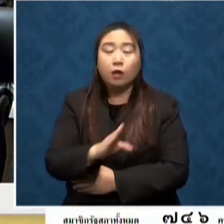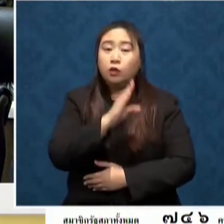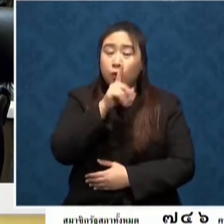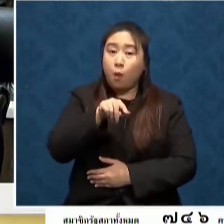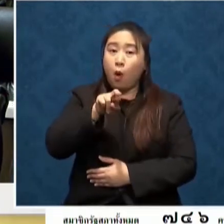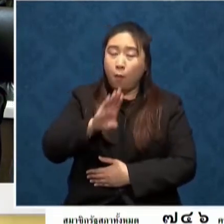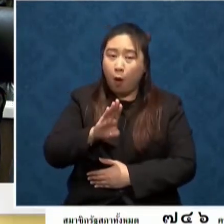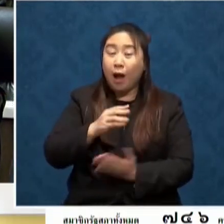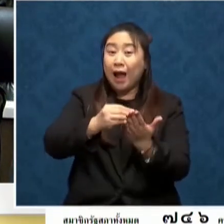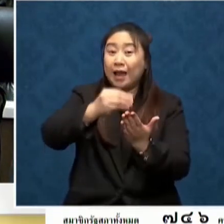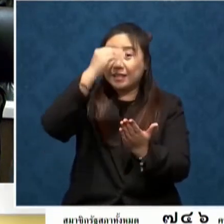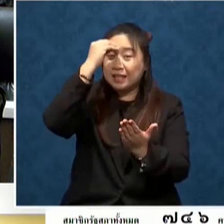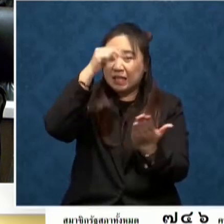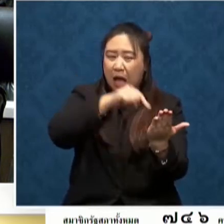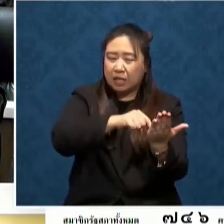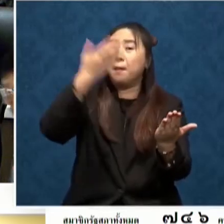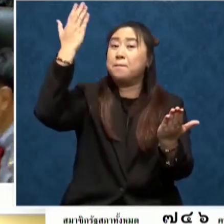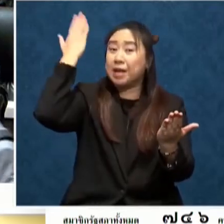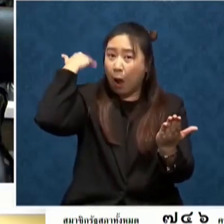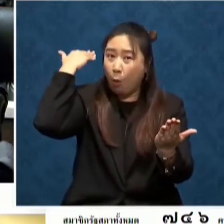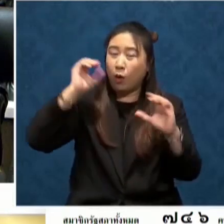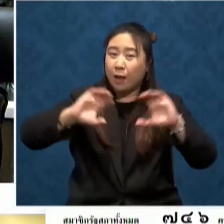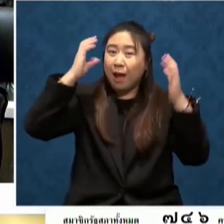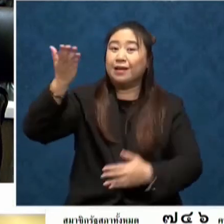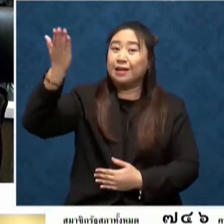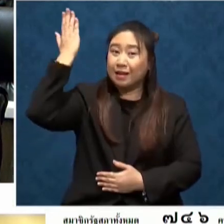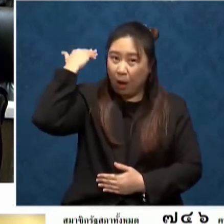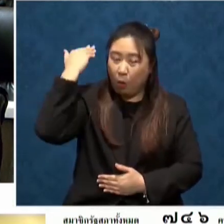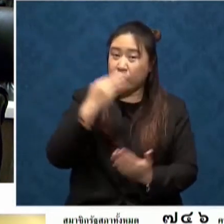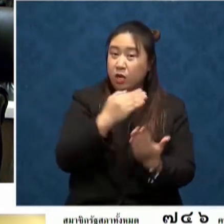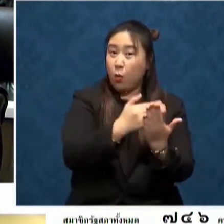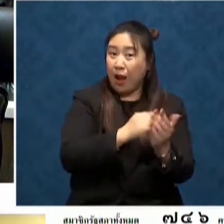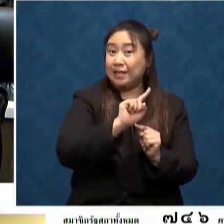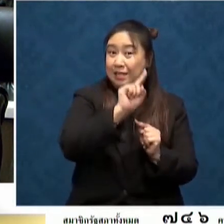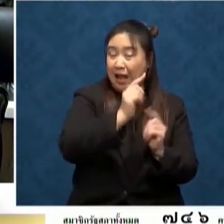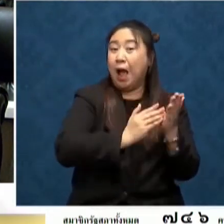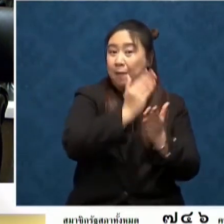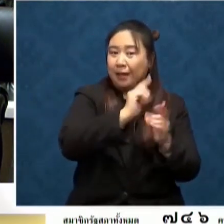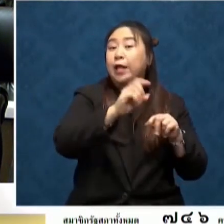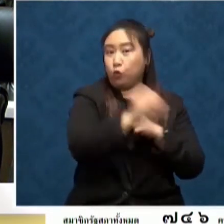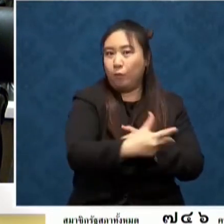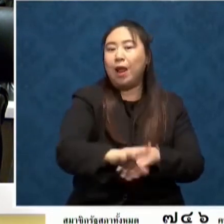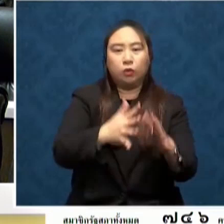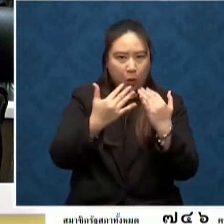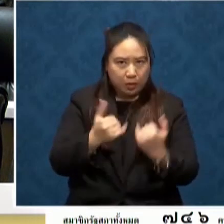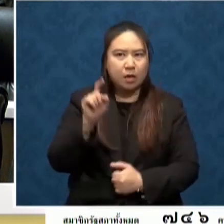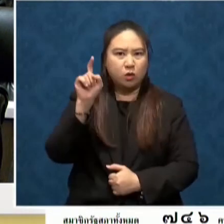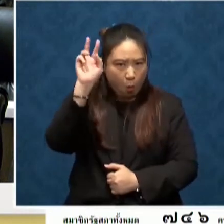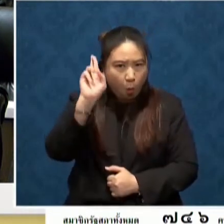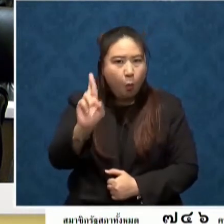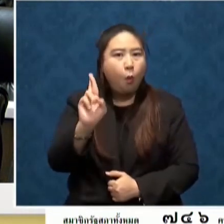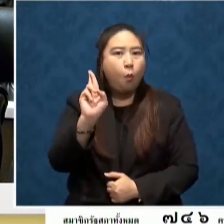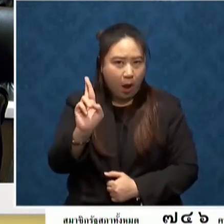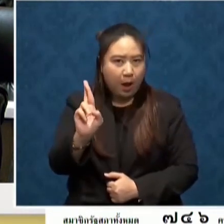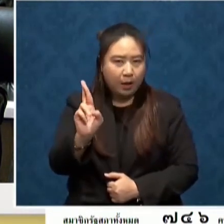การศิucaเฉบาษที่แล้วของภบาี่แล้วที่ผาดวาระ 1 ไปแต่ตกไปเลยนะ háอันนี้ท่านต้ระวังให้ดี